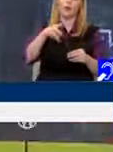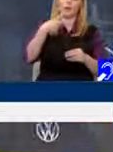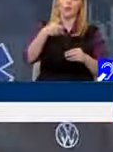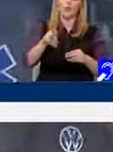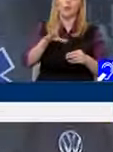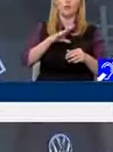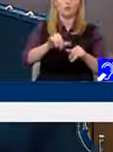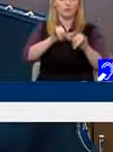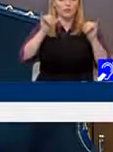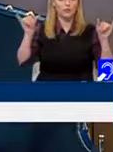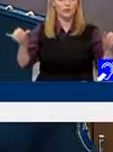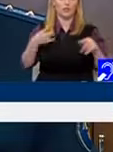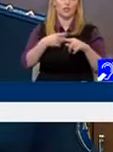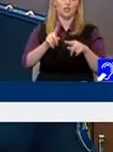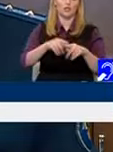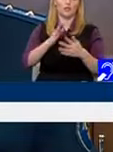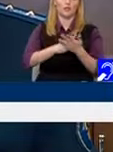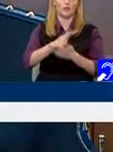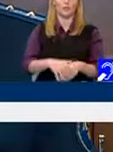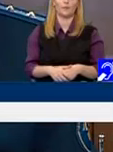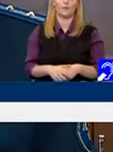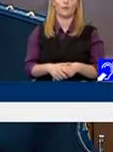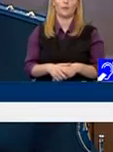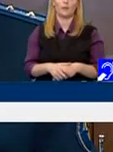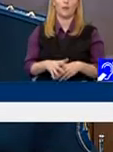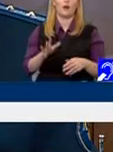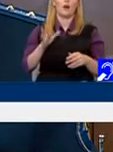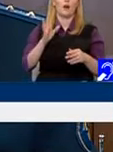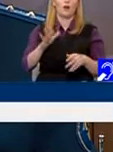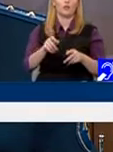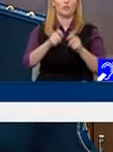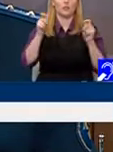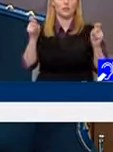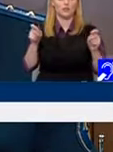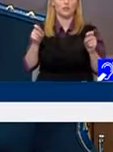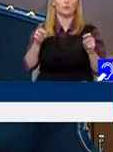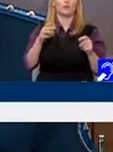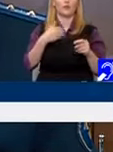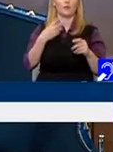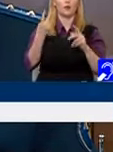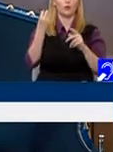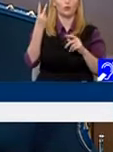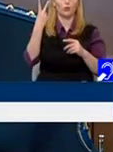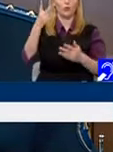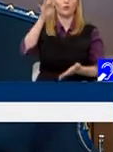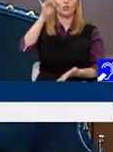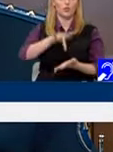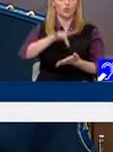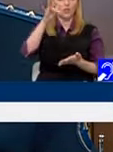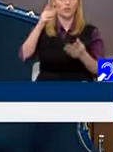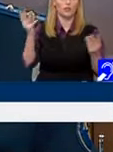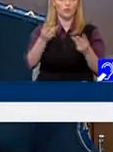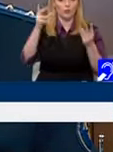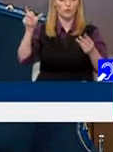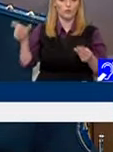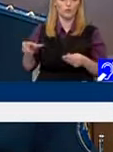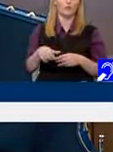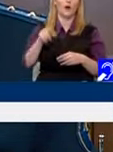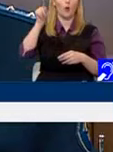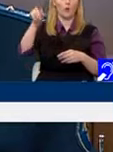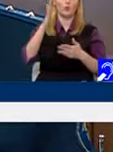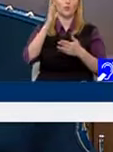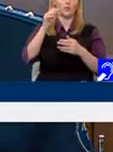pentru extindere. Vom reconstrui și amenaja două unități de pompieri în contextul deschiderii punctelor de operare SMURT